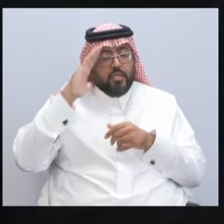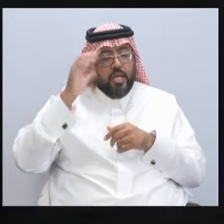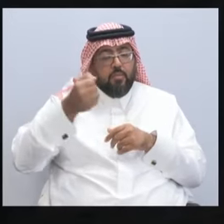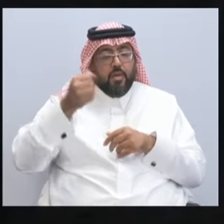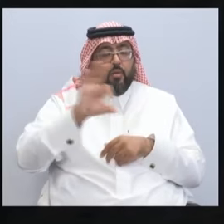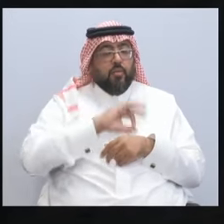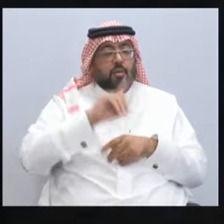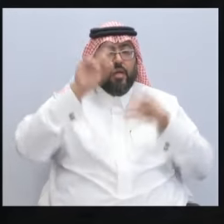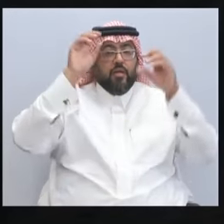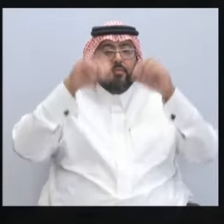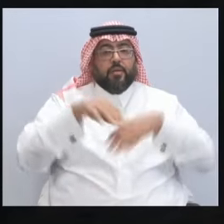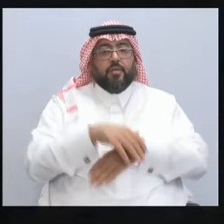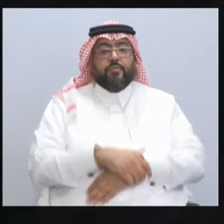عليكم ورحمه الله وبركاته